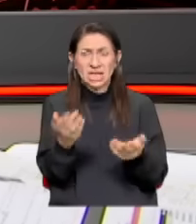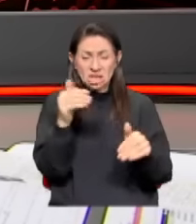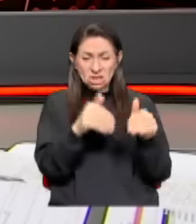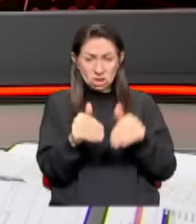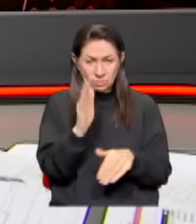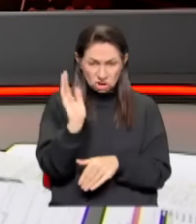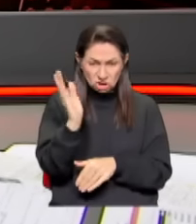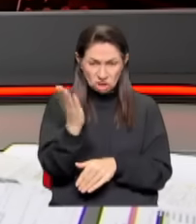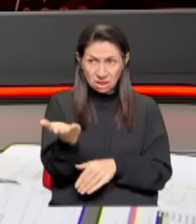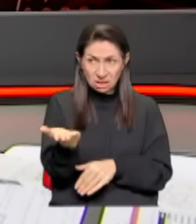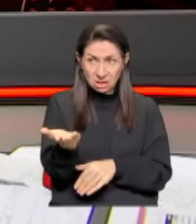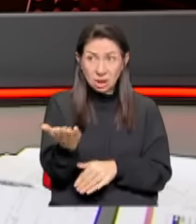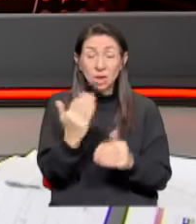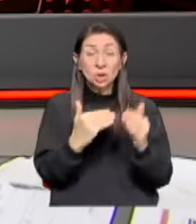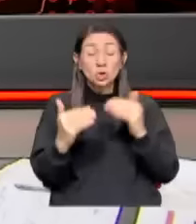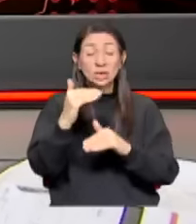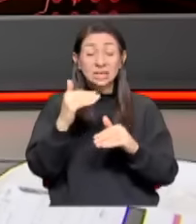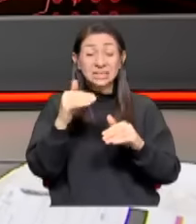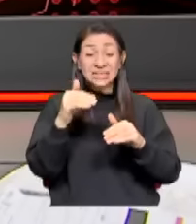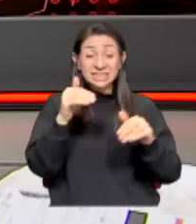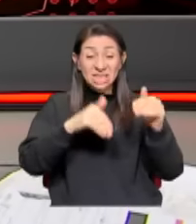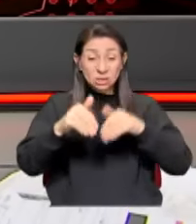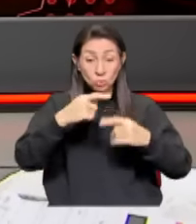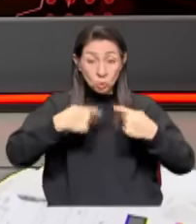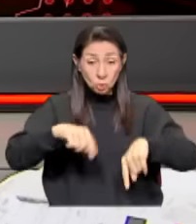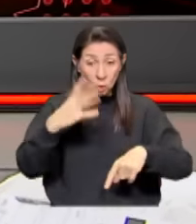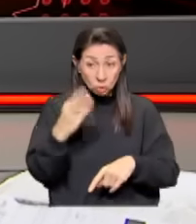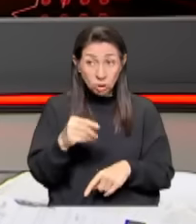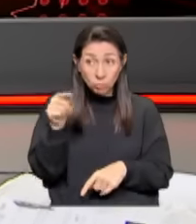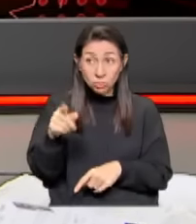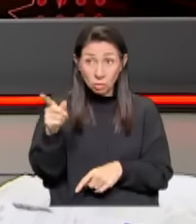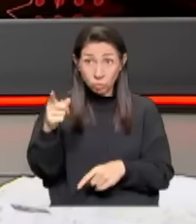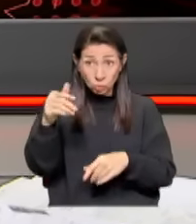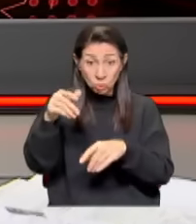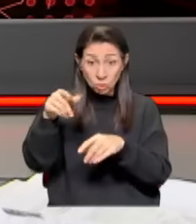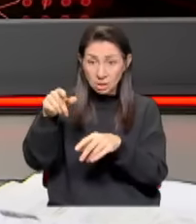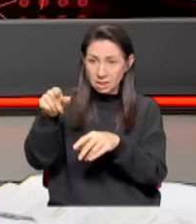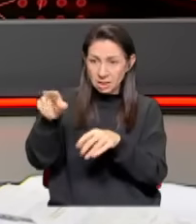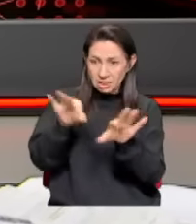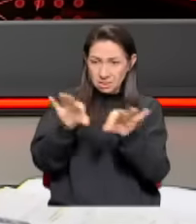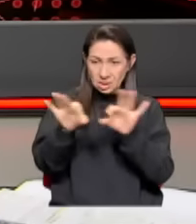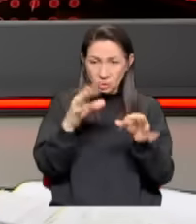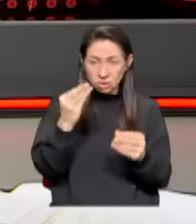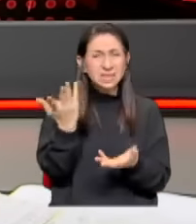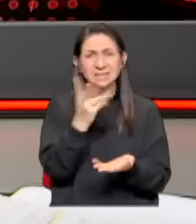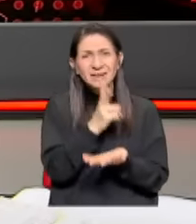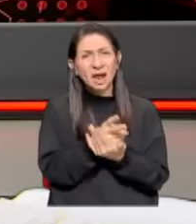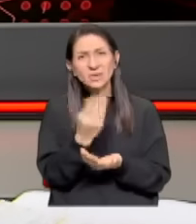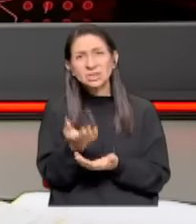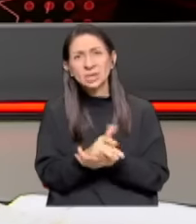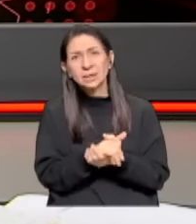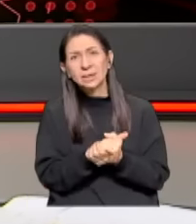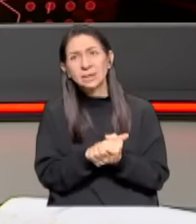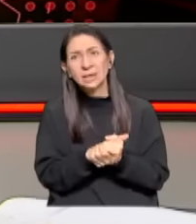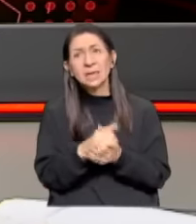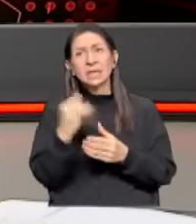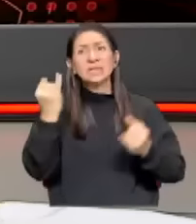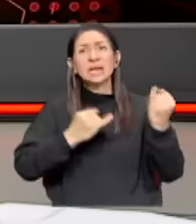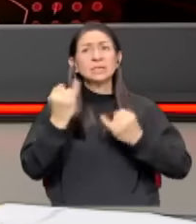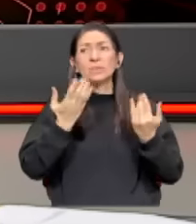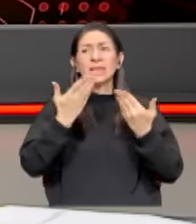Seçime gidilecek. Yüksek Seçim Kurulu oluşturulacak buradan, bu kurumlardan. Nasıl karar verecek?